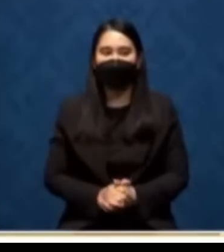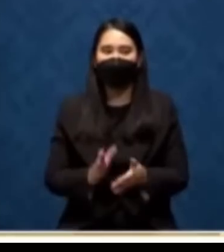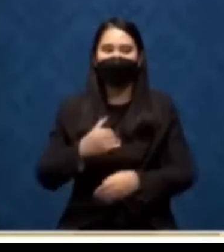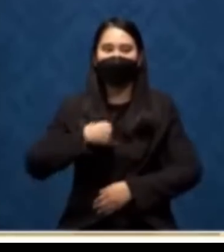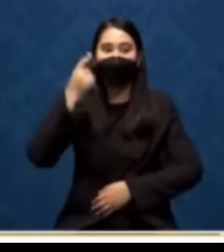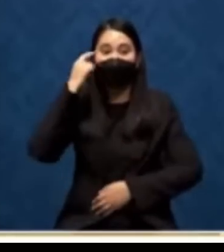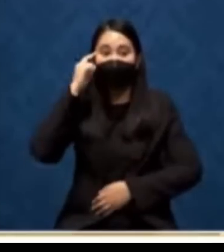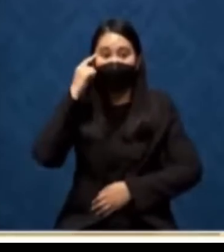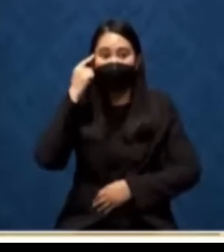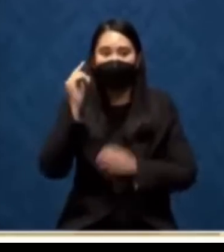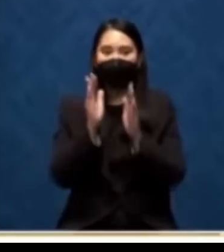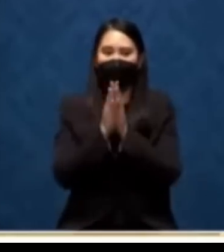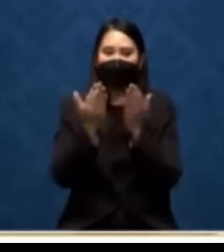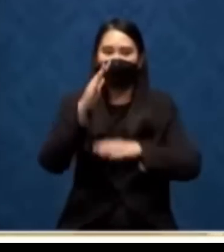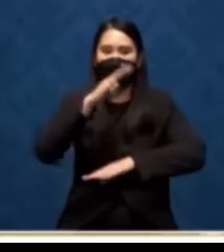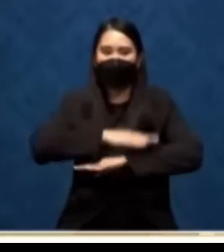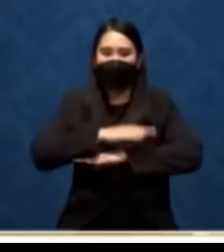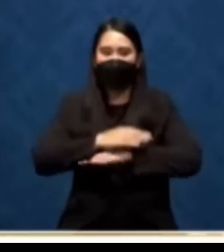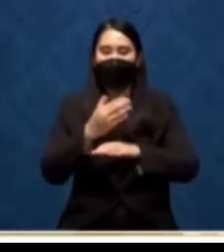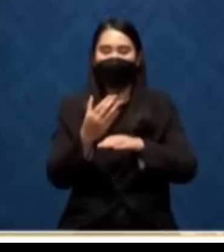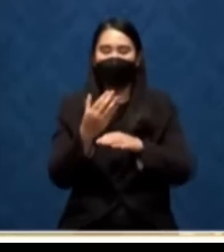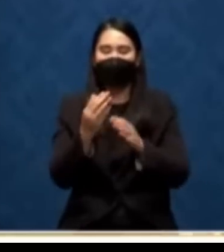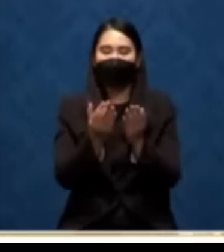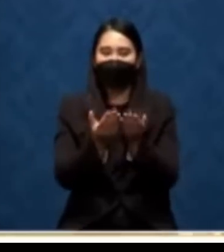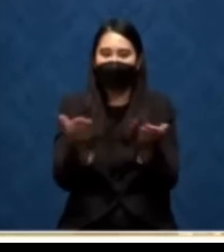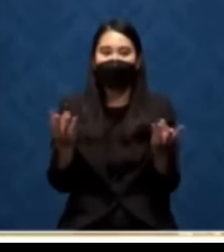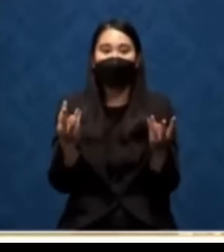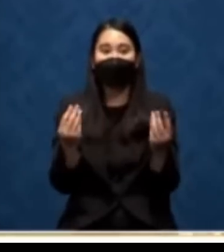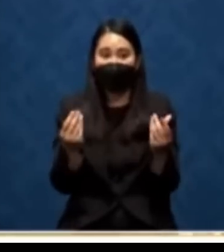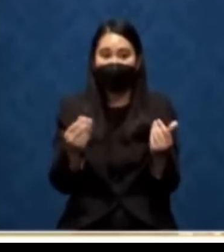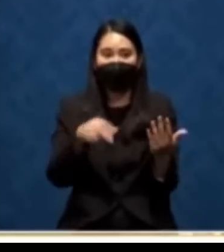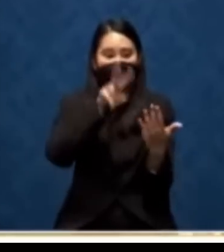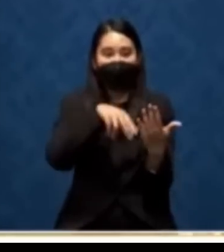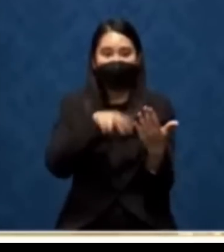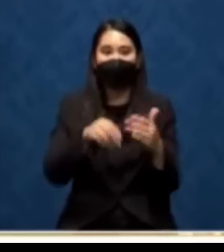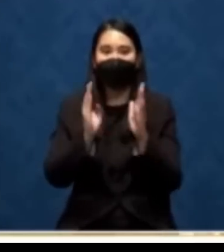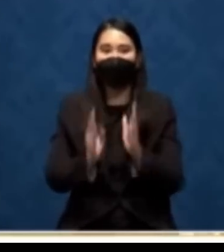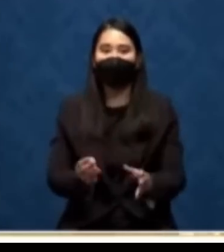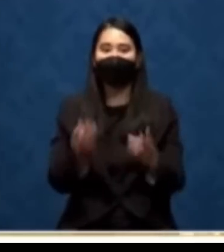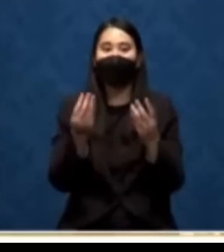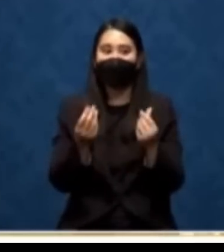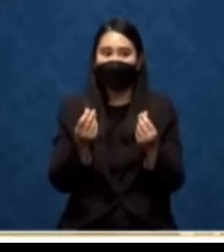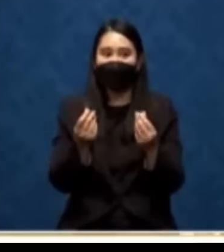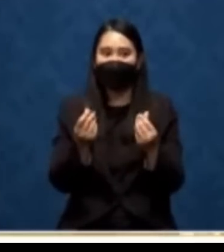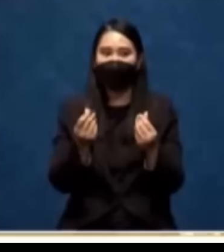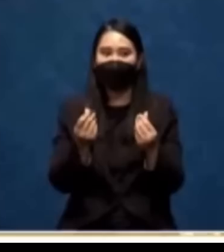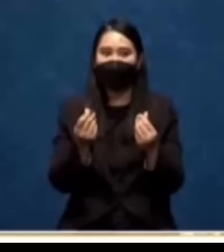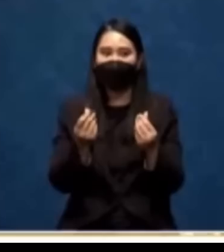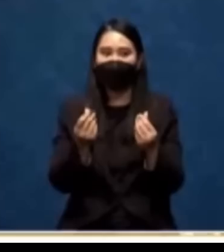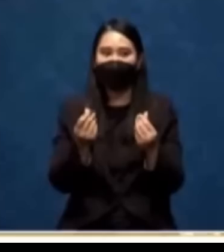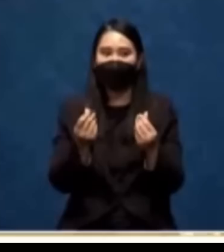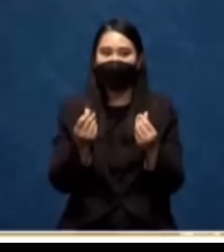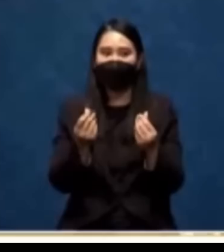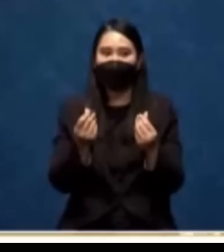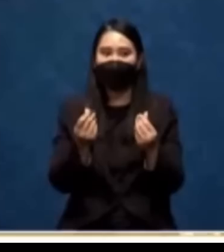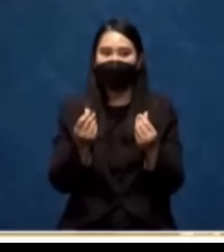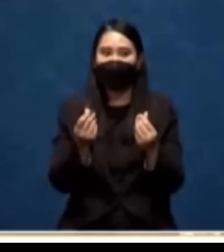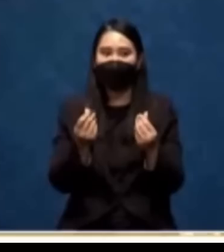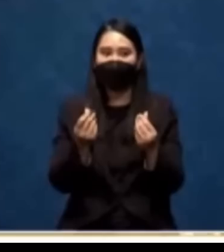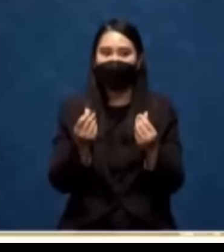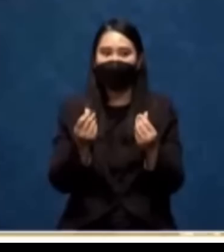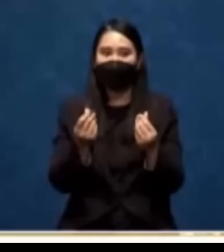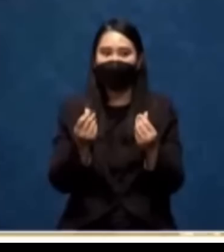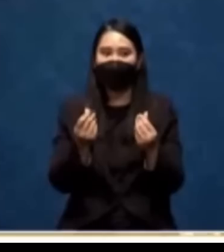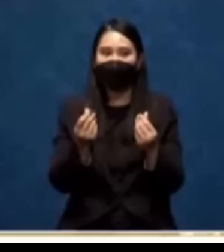สือเล่มนี้ตีพิมพ์กันไปแล้วกี่เล่มมีใครได้อ่านกันแล้วกี่คนสร้างความเข้าใจได้ในแบบที่ไม่ควรจะ